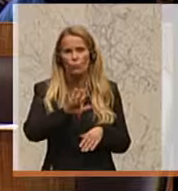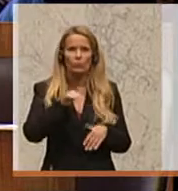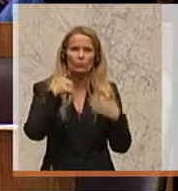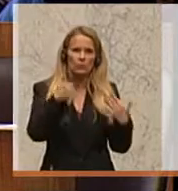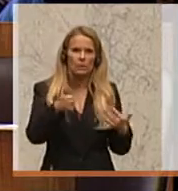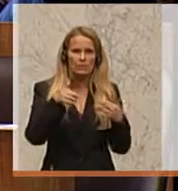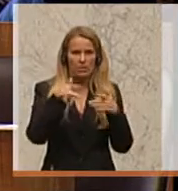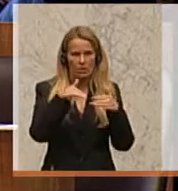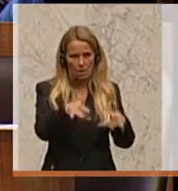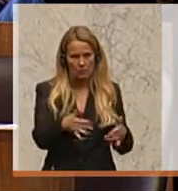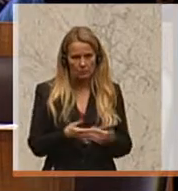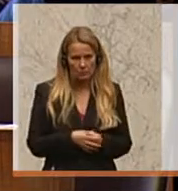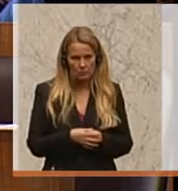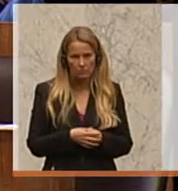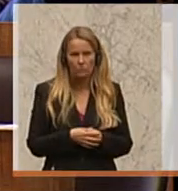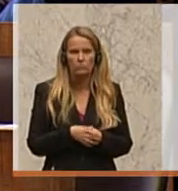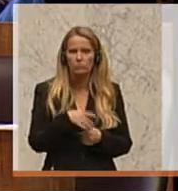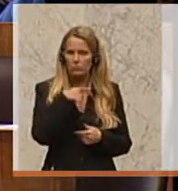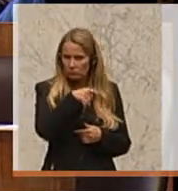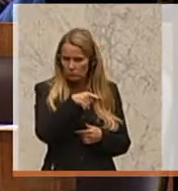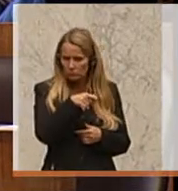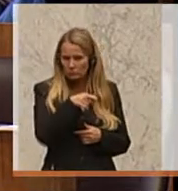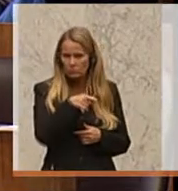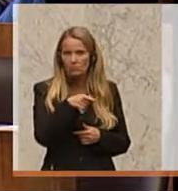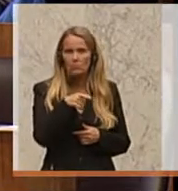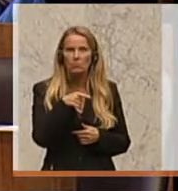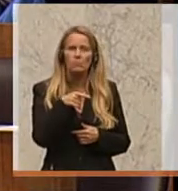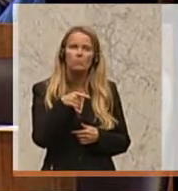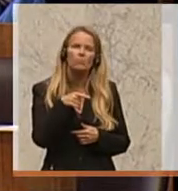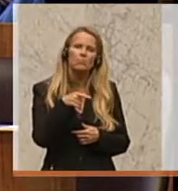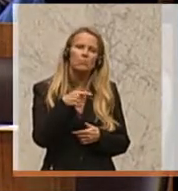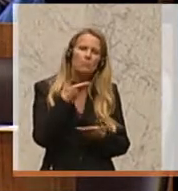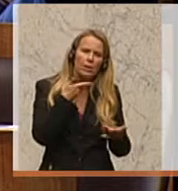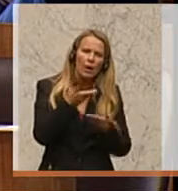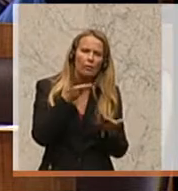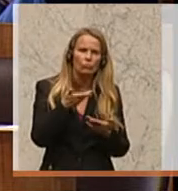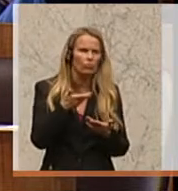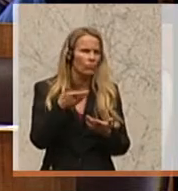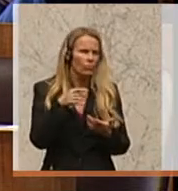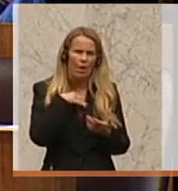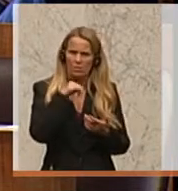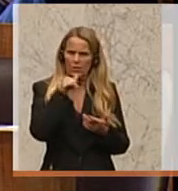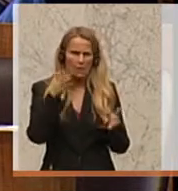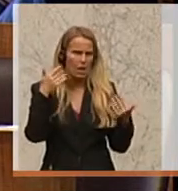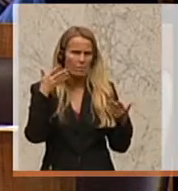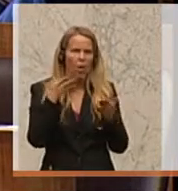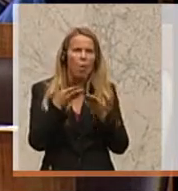Milliarden. Und diese Beratungen waren nicht geprägt von einem Klima der Offenheit, der Transparenz,